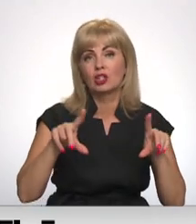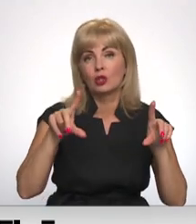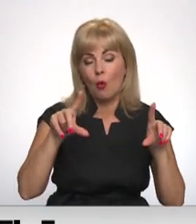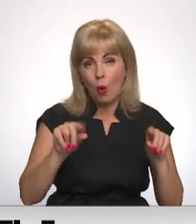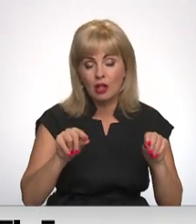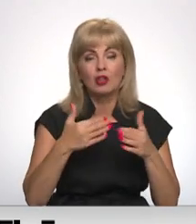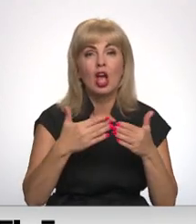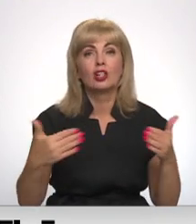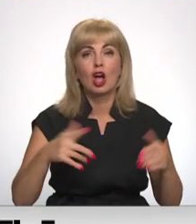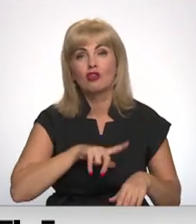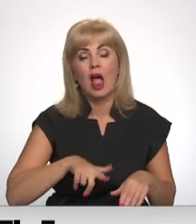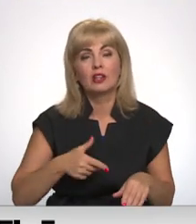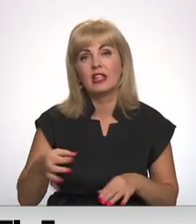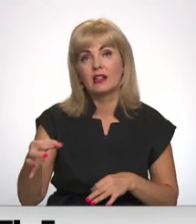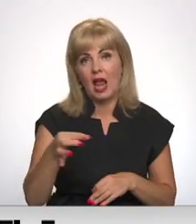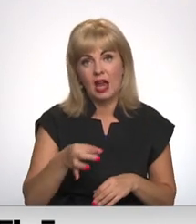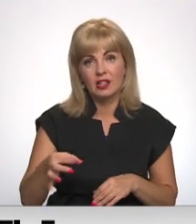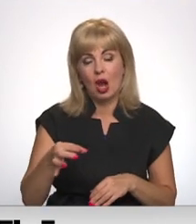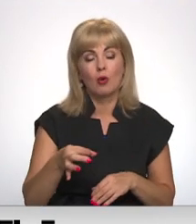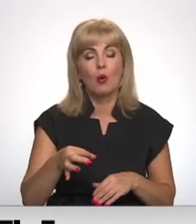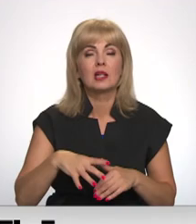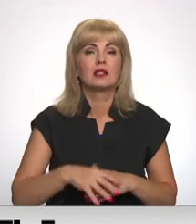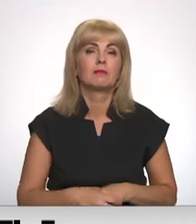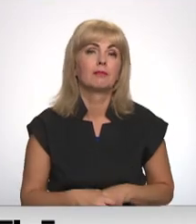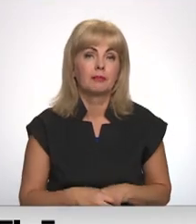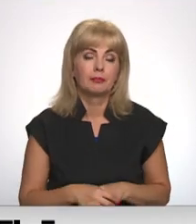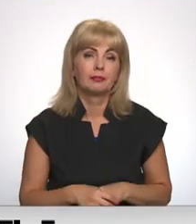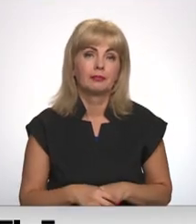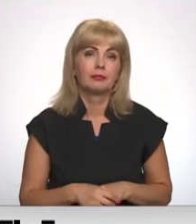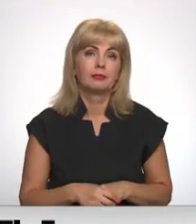iestādes dažādos Latvijas reģionos. Gonda Pūrnieciņš Žodziņš, Kurzemes televīzija.